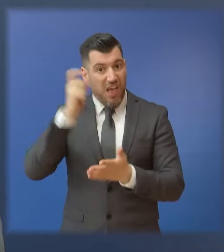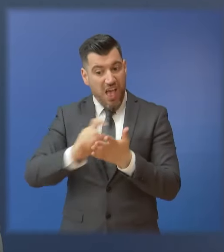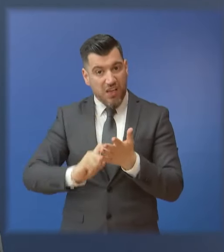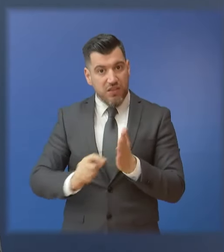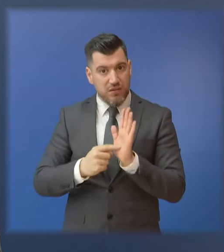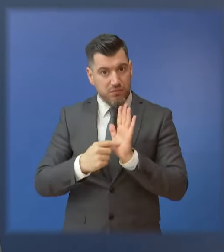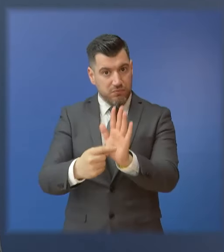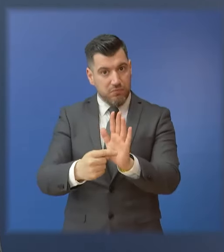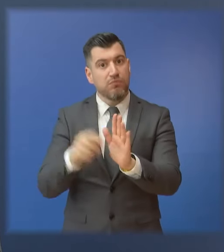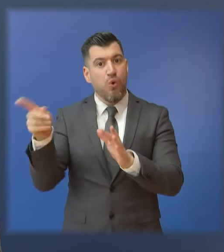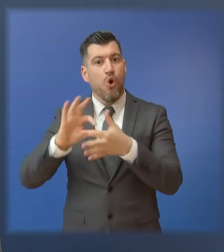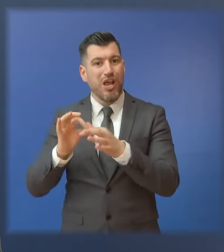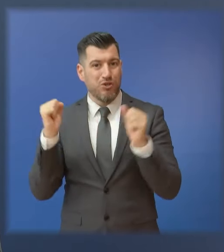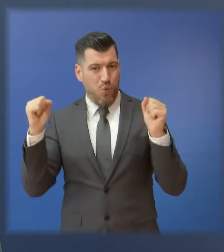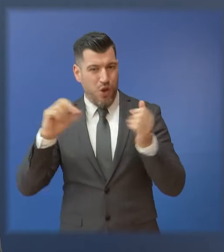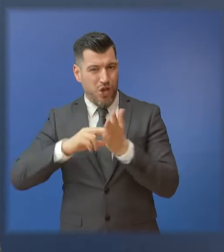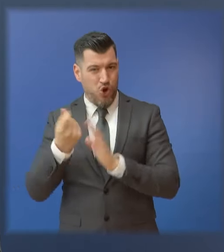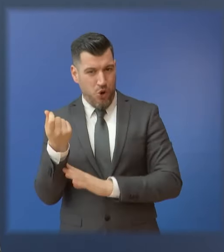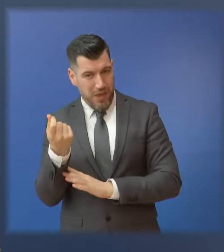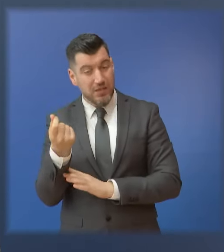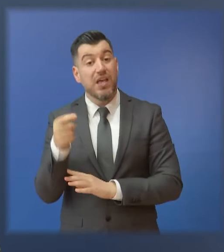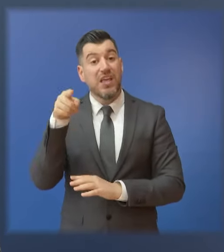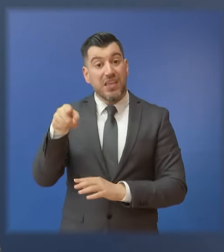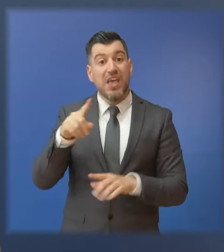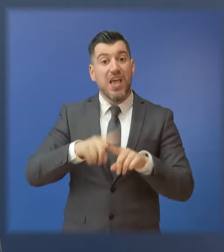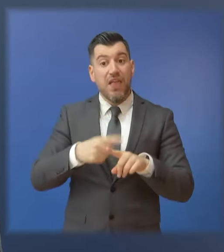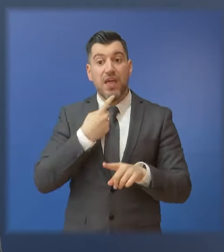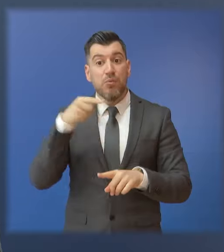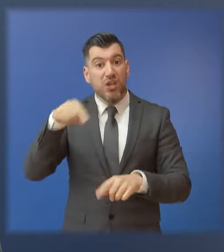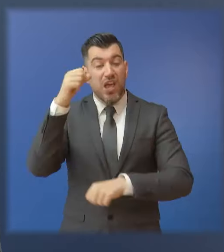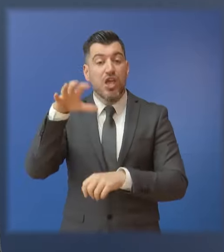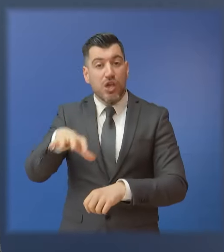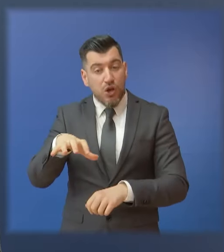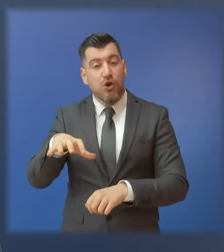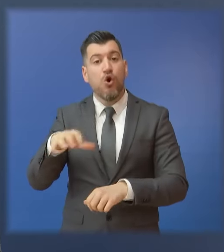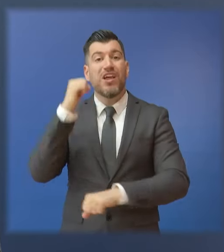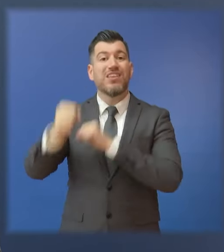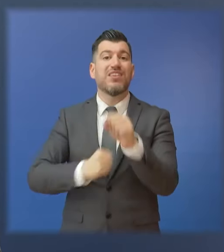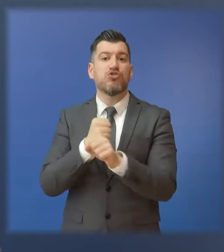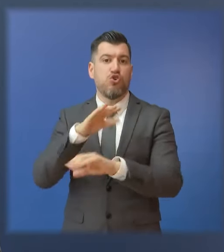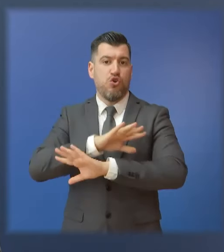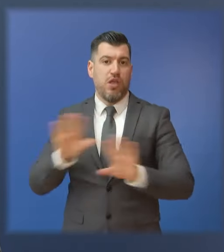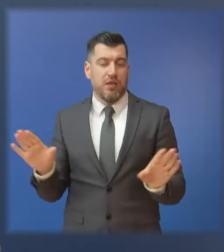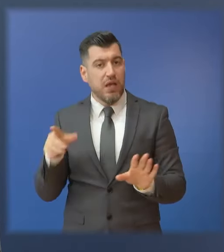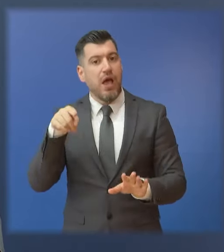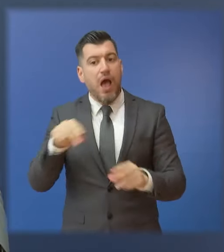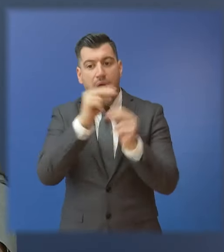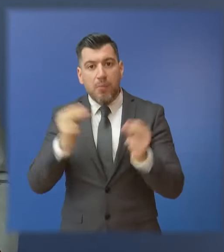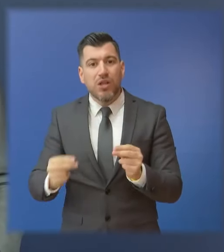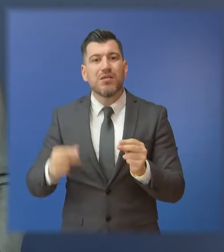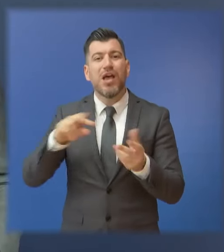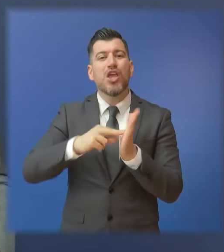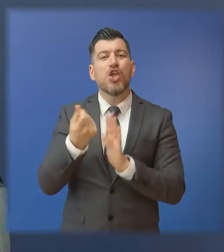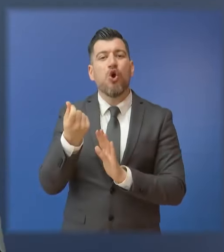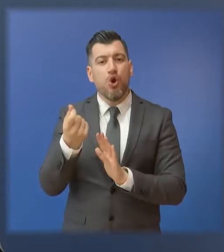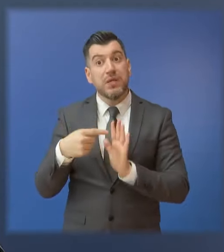αξίζει να θυμίσουμε πως η ελλάδα χαρακτηρίστηκε ως χώρα της χρονιάς και αναβαθμίστηκε σε πλήρη δημοκρατία από τον economist βελτίωσε την κατάταξή